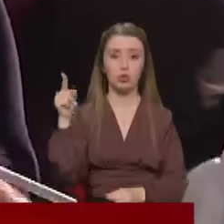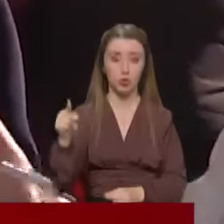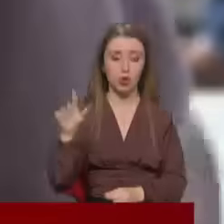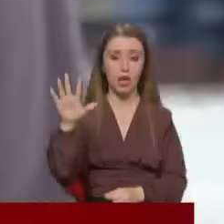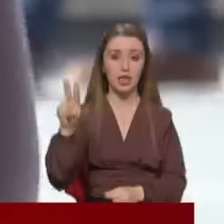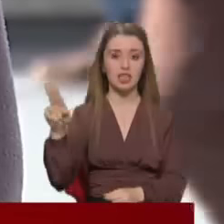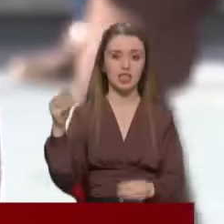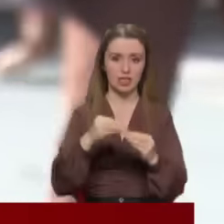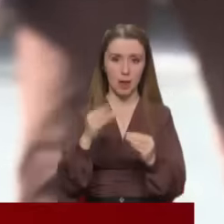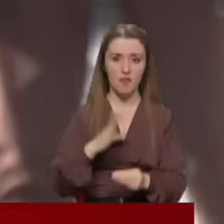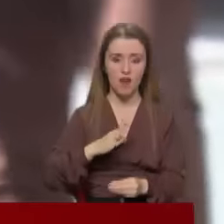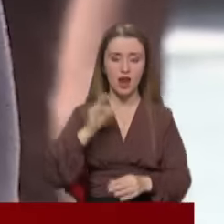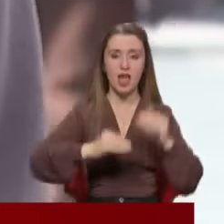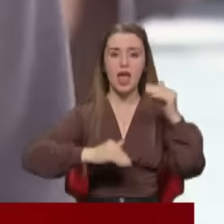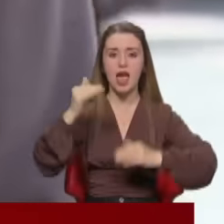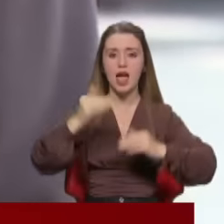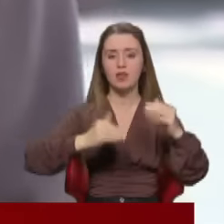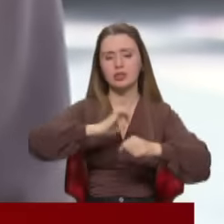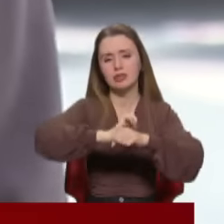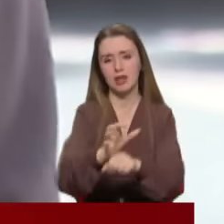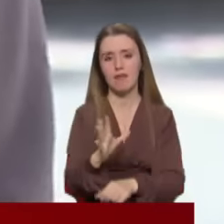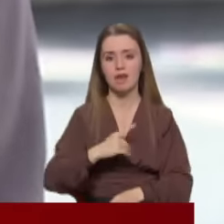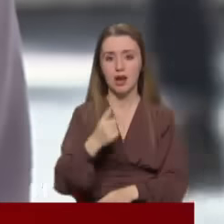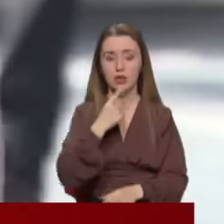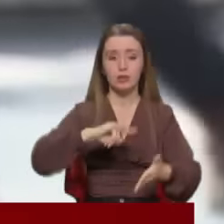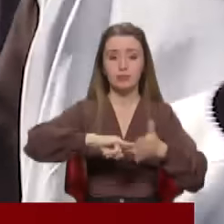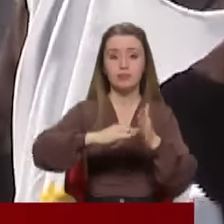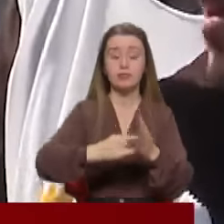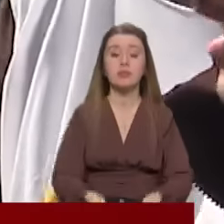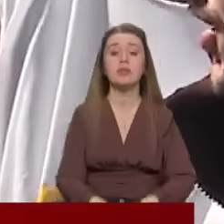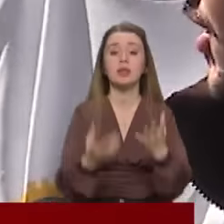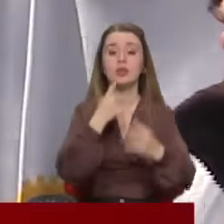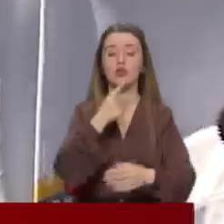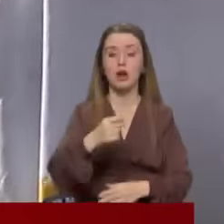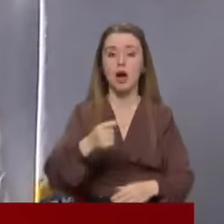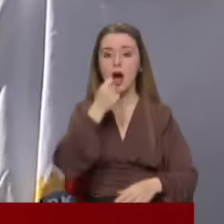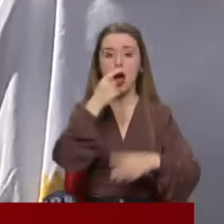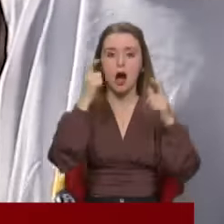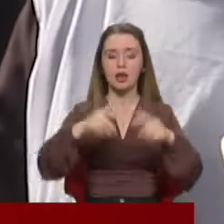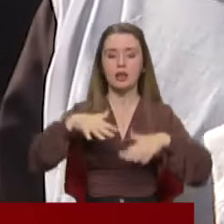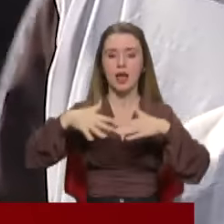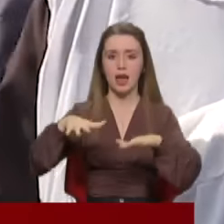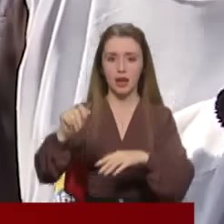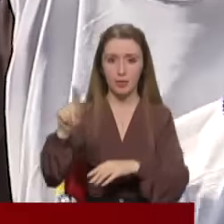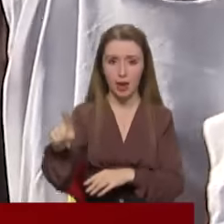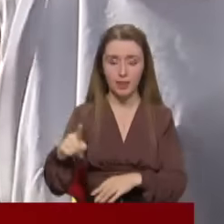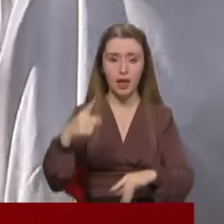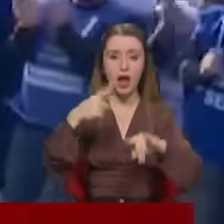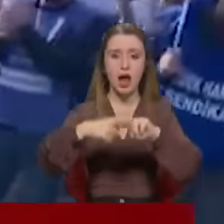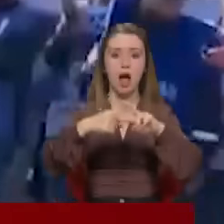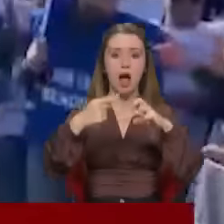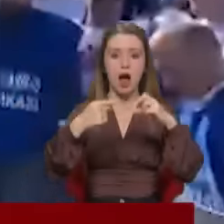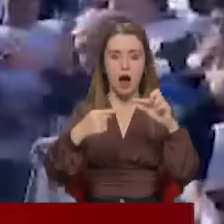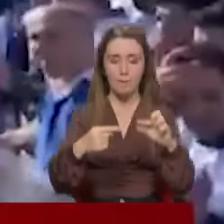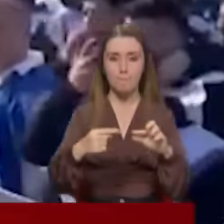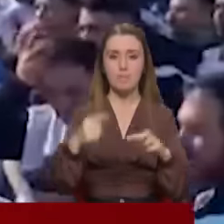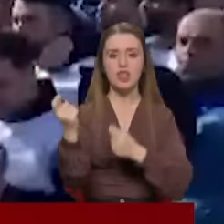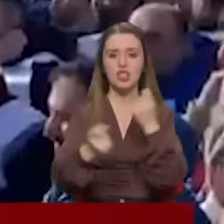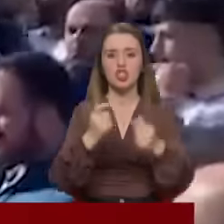zam alan işçiler enflasyonun altında kaldık, geçinemiyoruz diyerek başkentte eylem çağrısı yaptılar. Harpiş sendikası